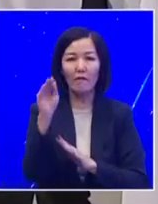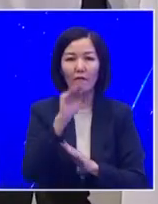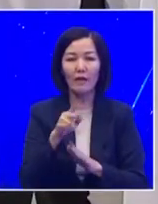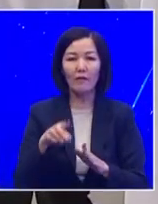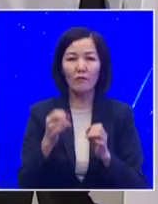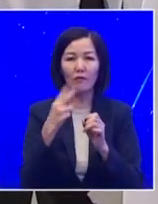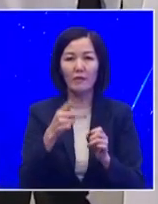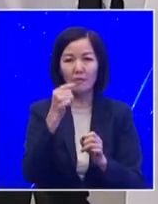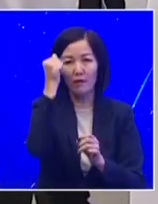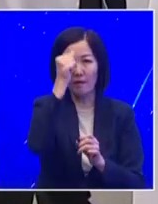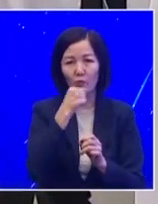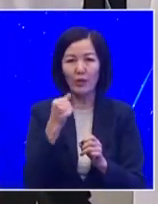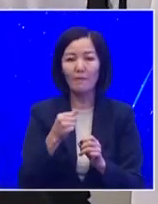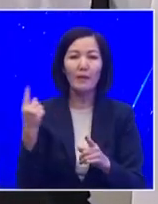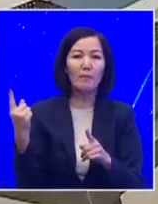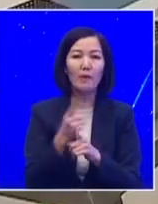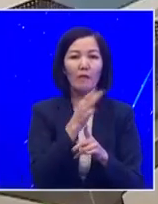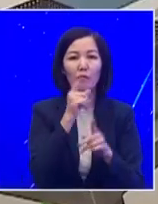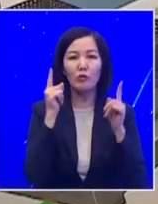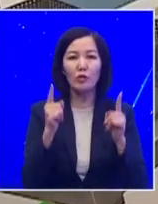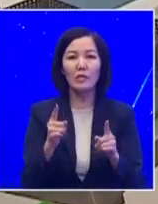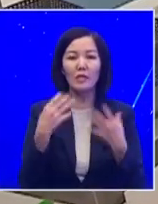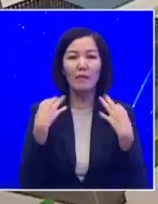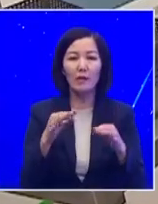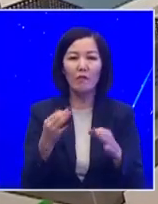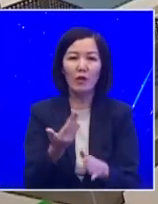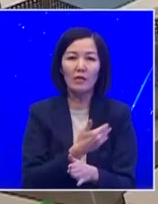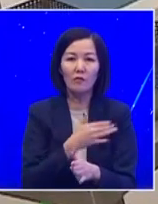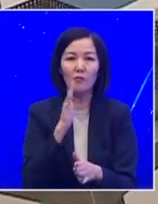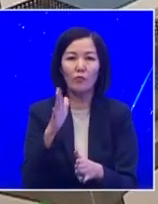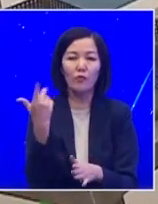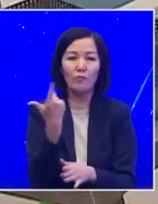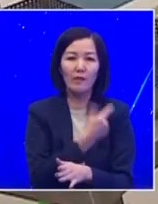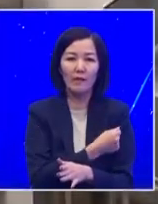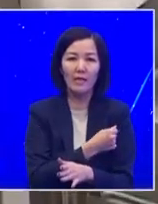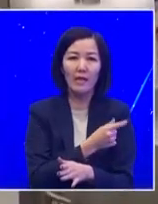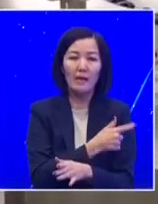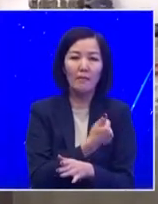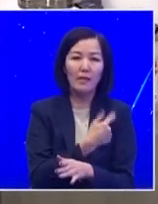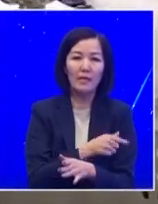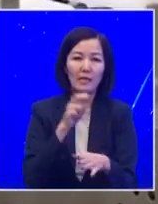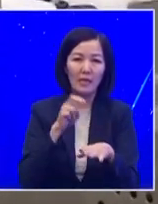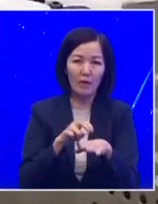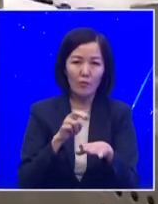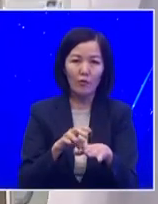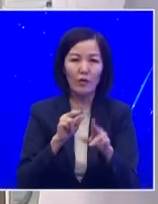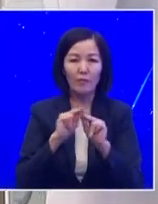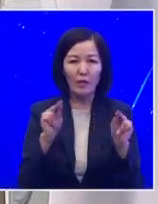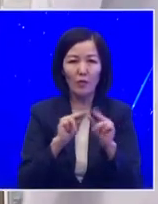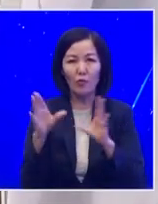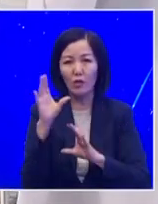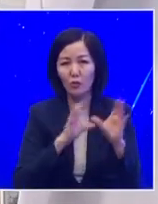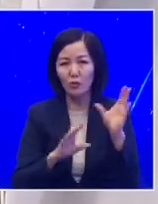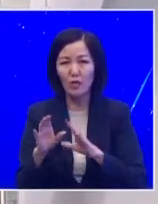феврале 2021 года. В первую очередь на добровольной основе будут привиты медицинские работники, педагоги,